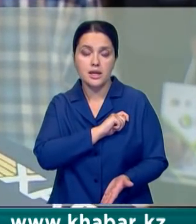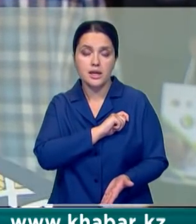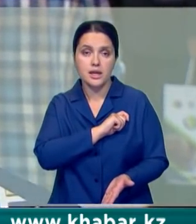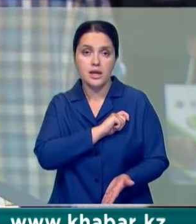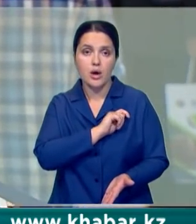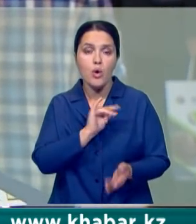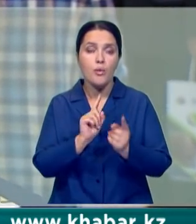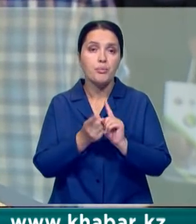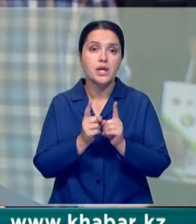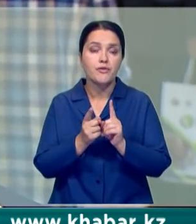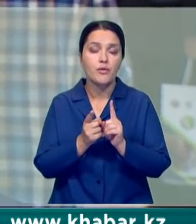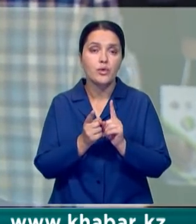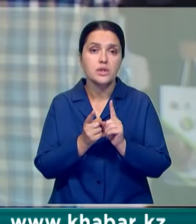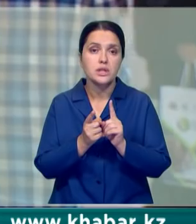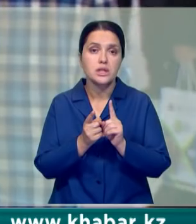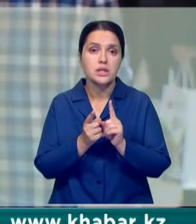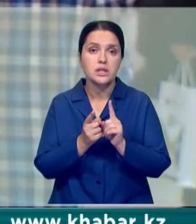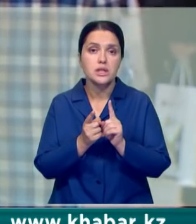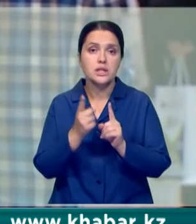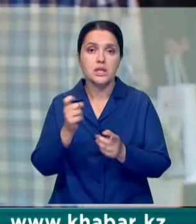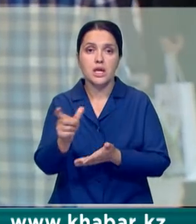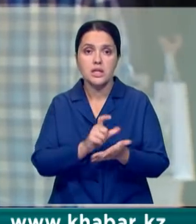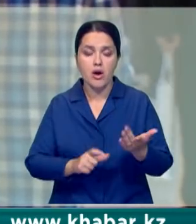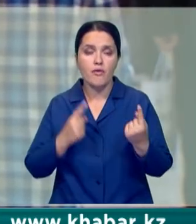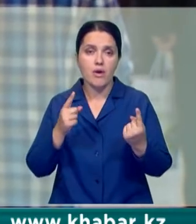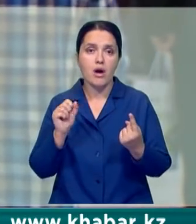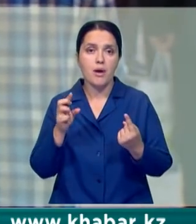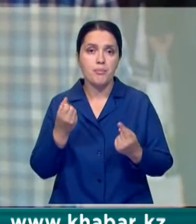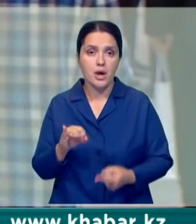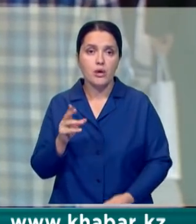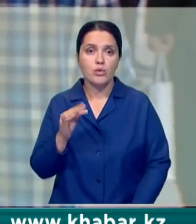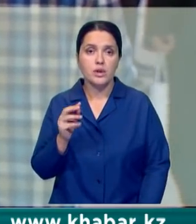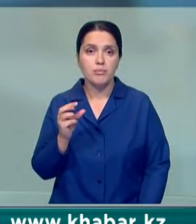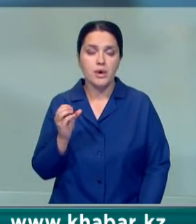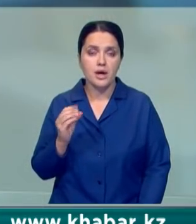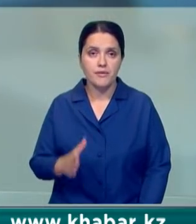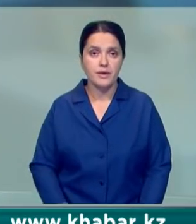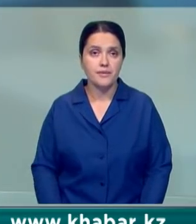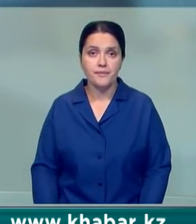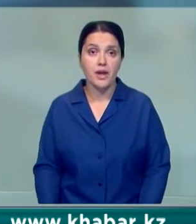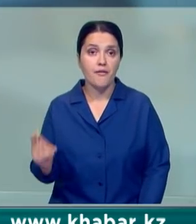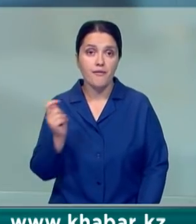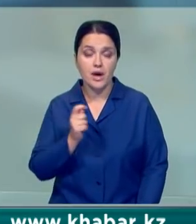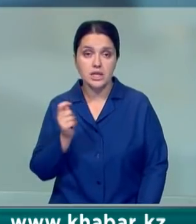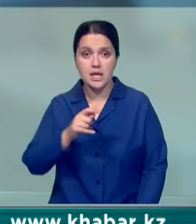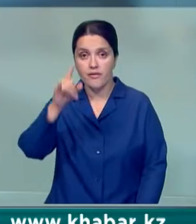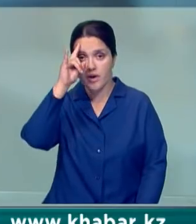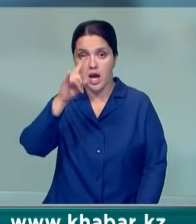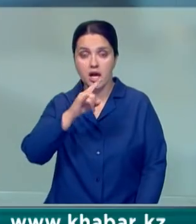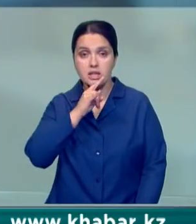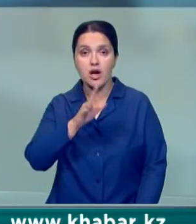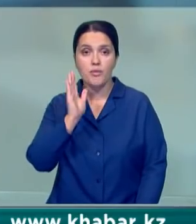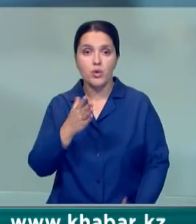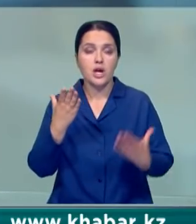о переводе ставьте к творение великого об этом бэйла в это воскресенье в казахстане